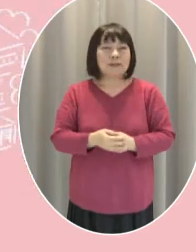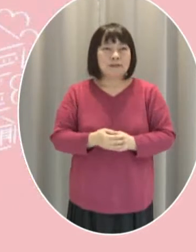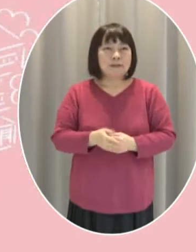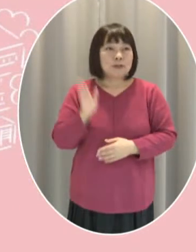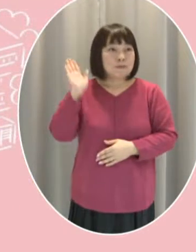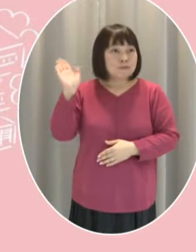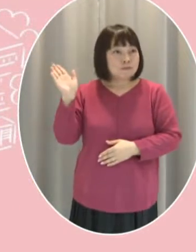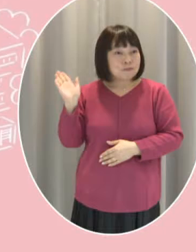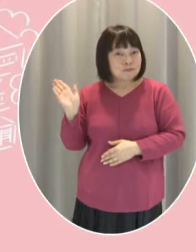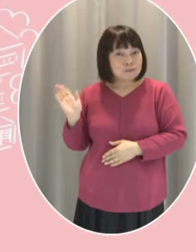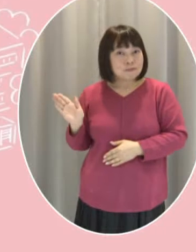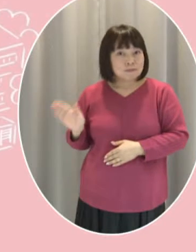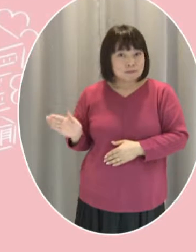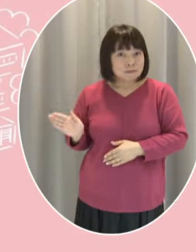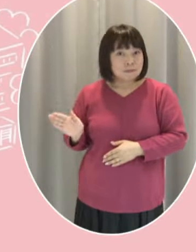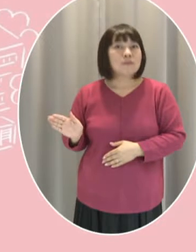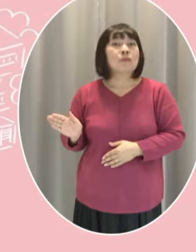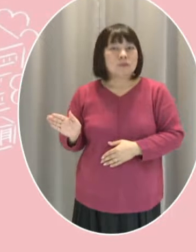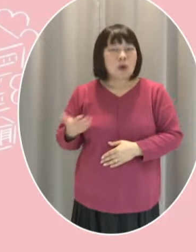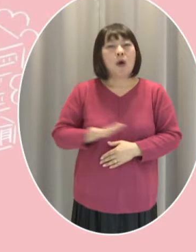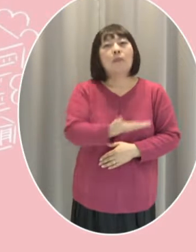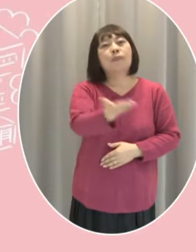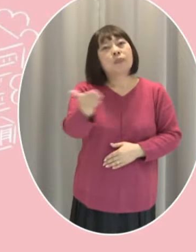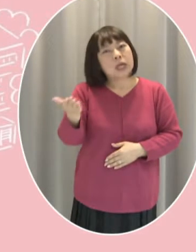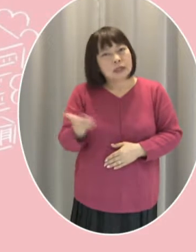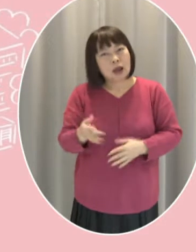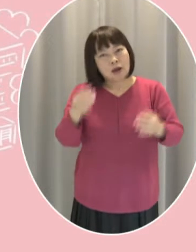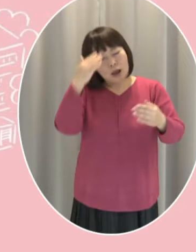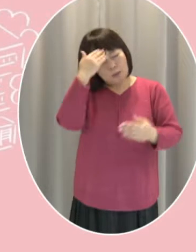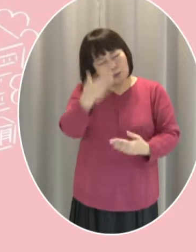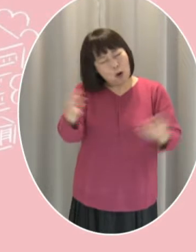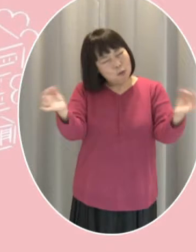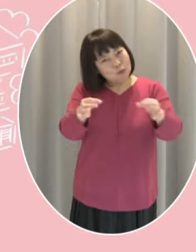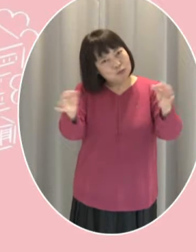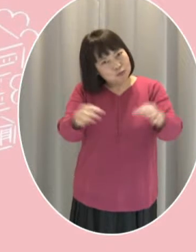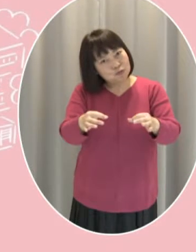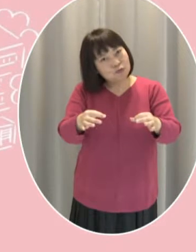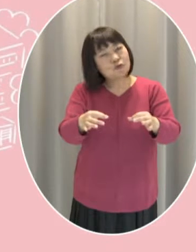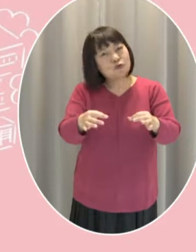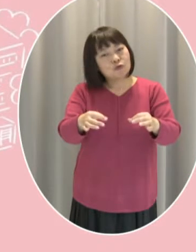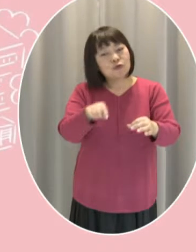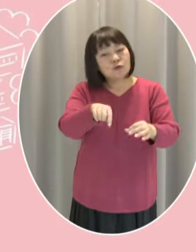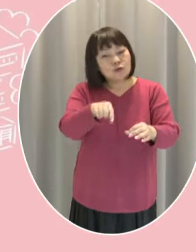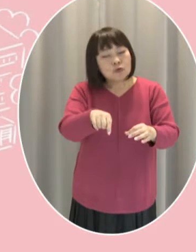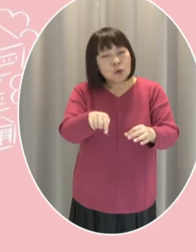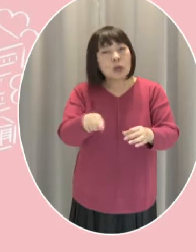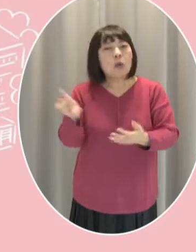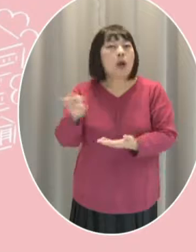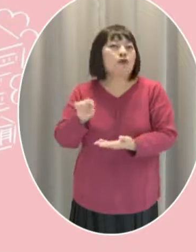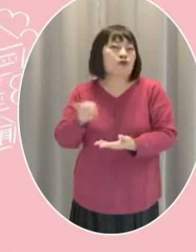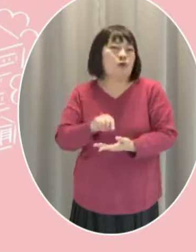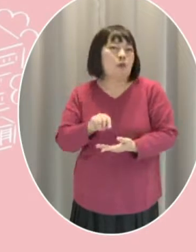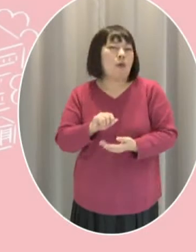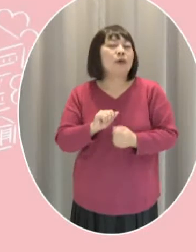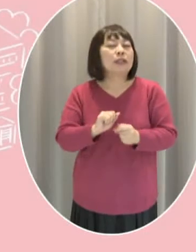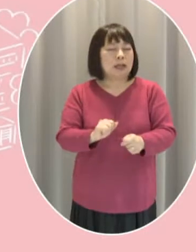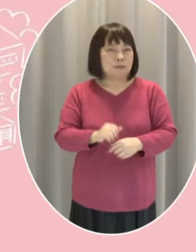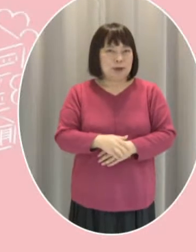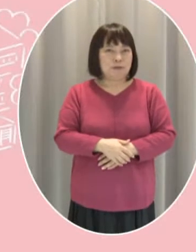これらの事業も皆さんから頂いた赤い羽根共同募金を活用しています